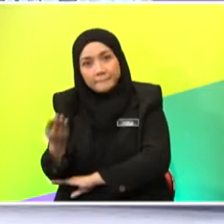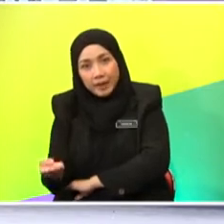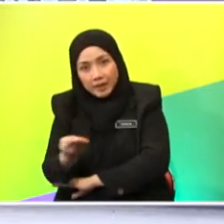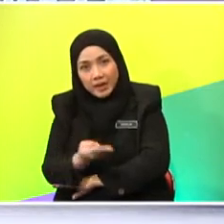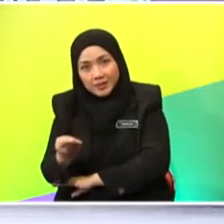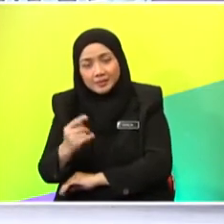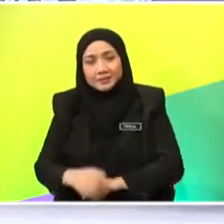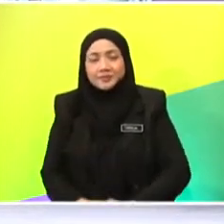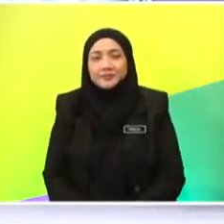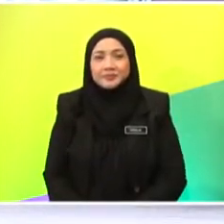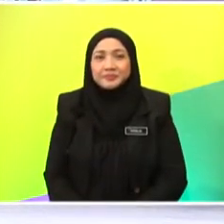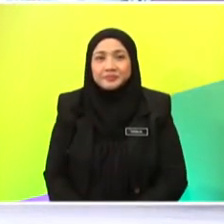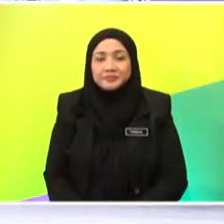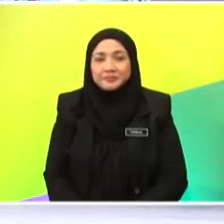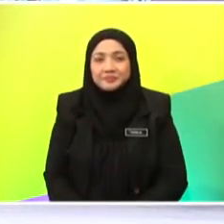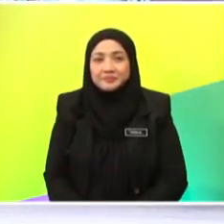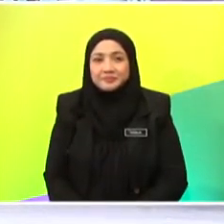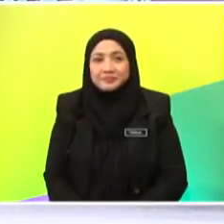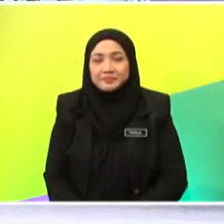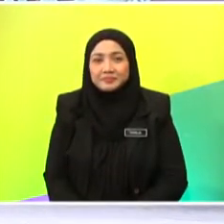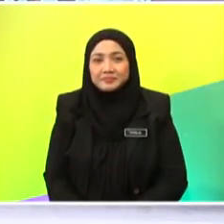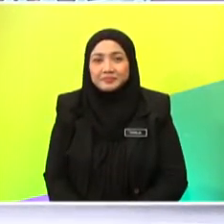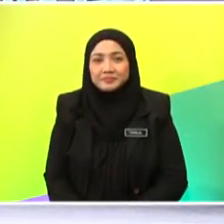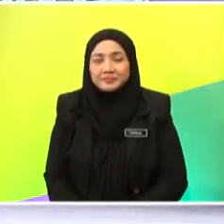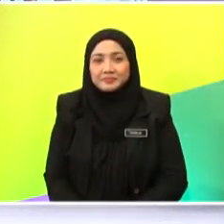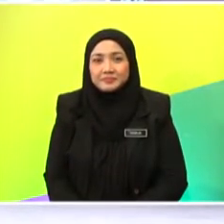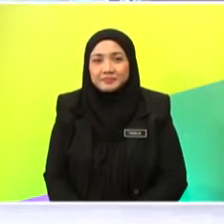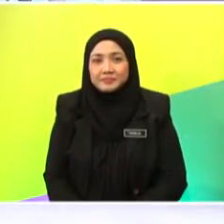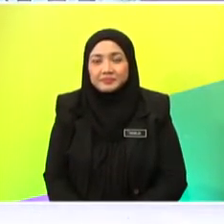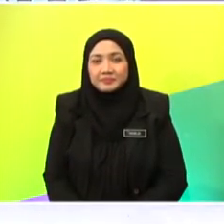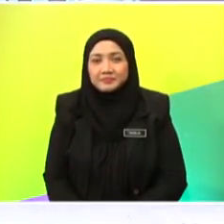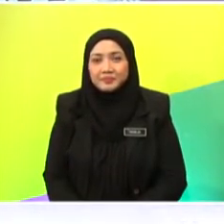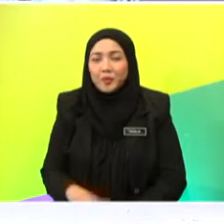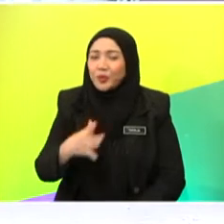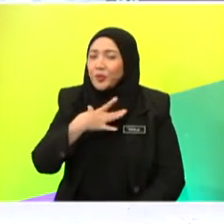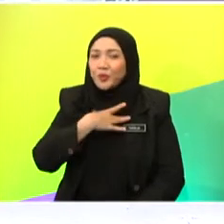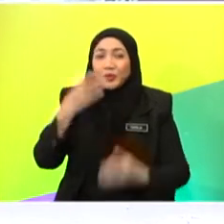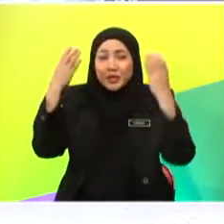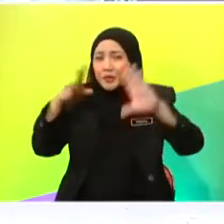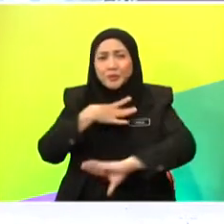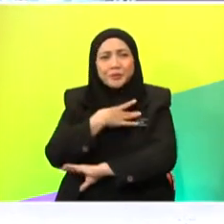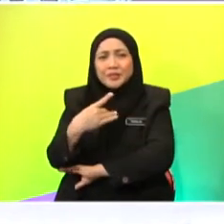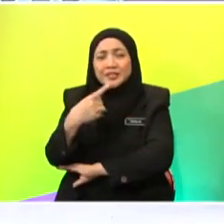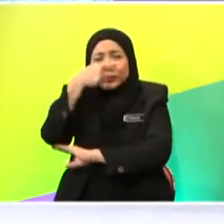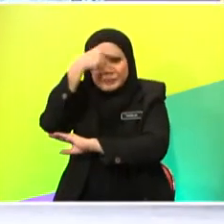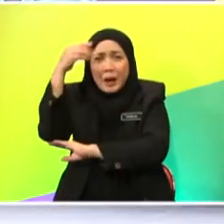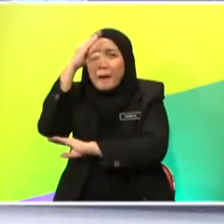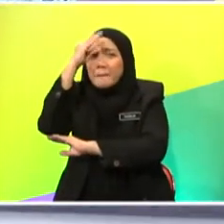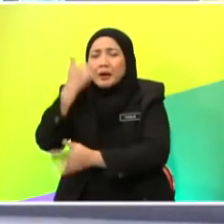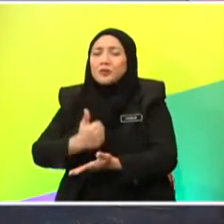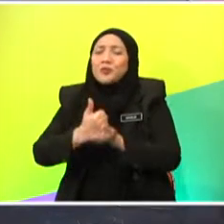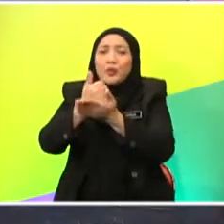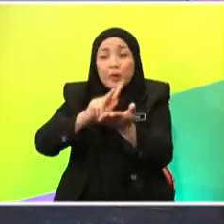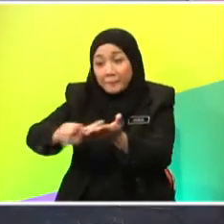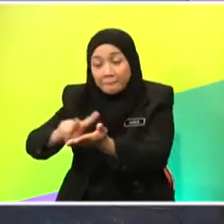Hai vagina silegar silegar sukarini seaqim turun cekgur kalau mulai kita di rumah